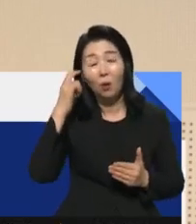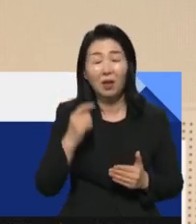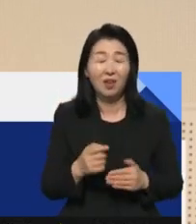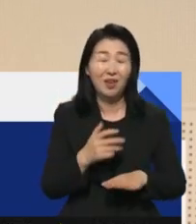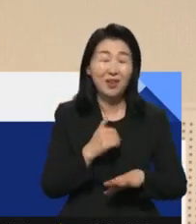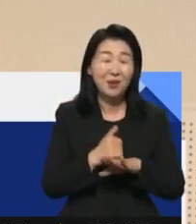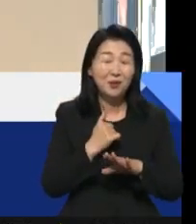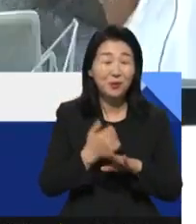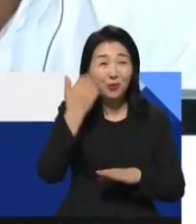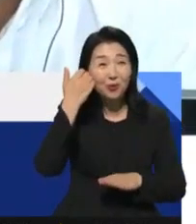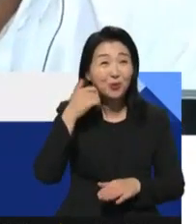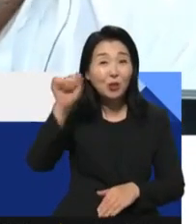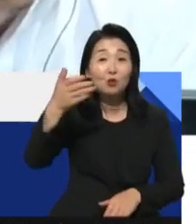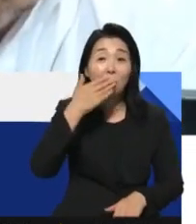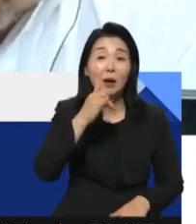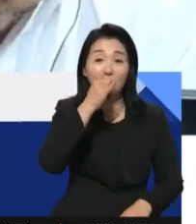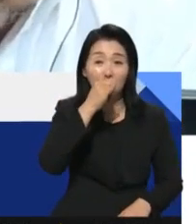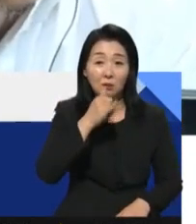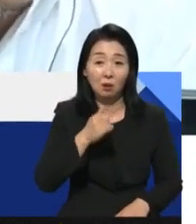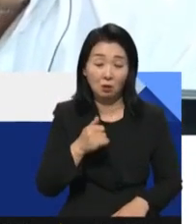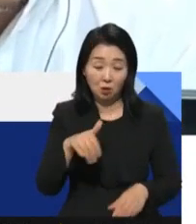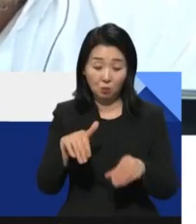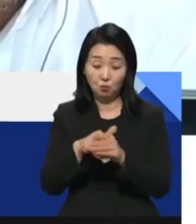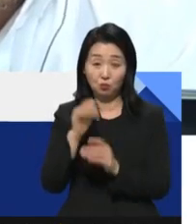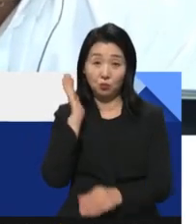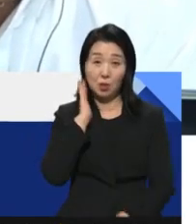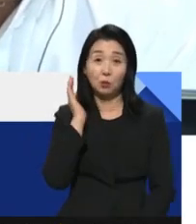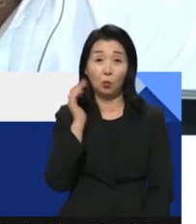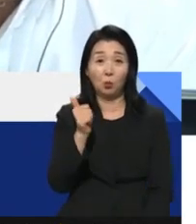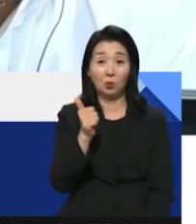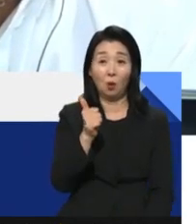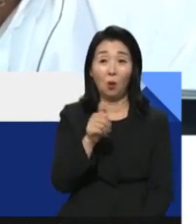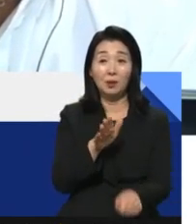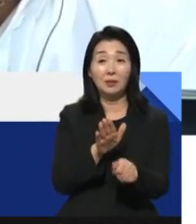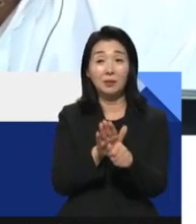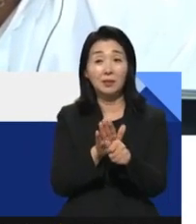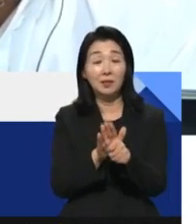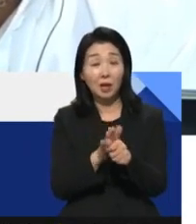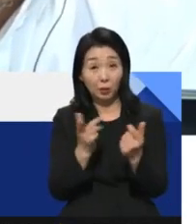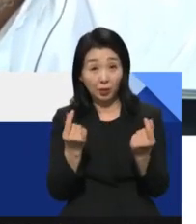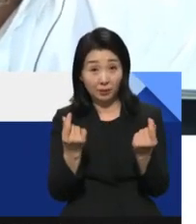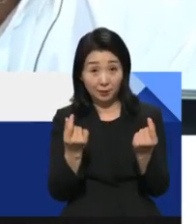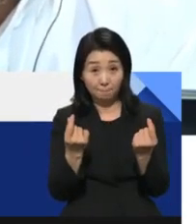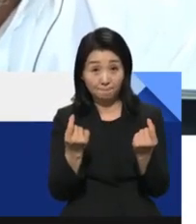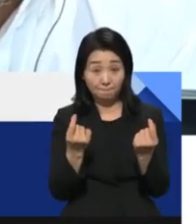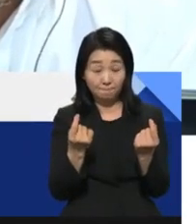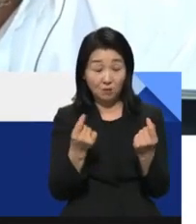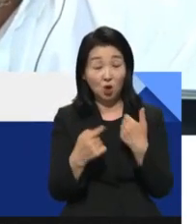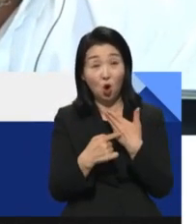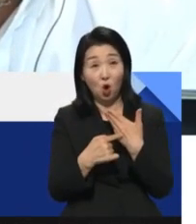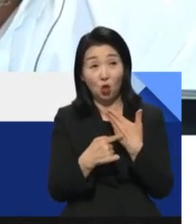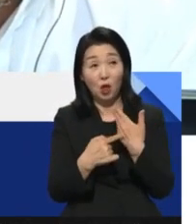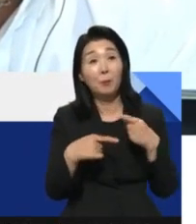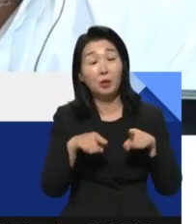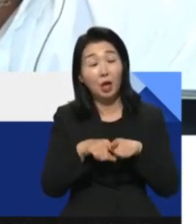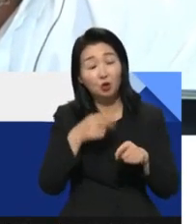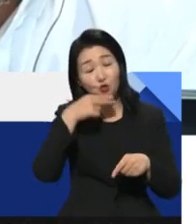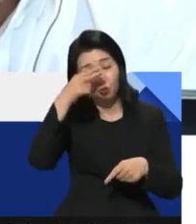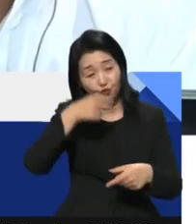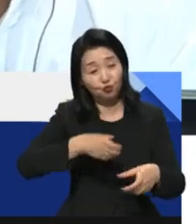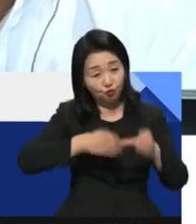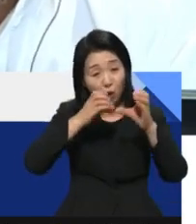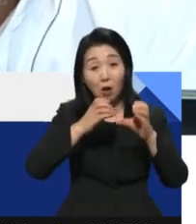깔아놓은 격이죠. 문재인 대통령이 지금 지지하는 것 같잖아요. 겉에서 볼 때는 같이 술도 한잔하고